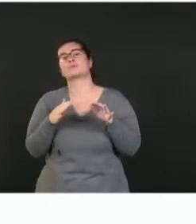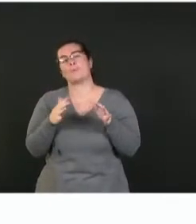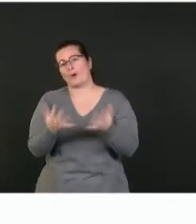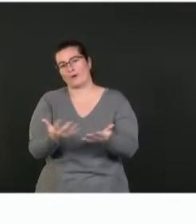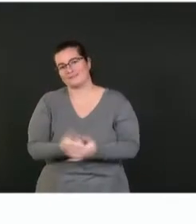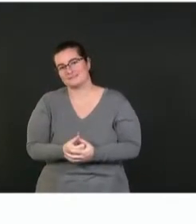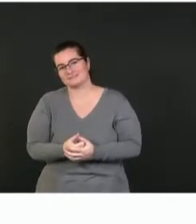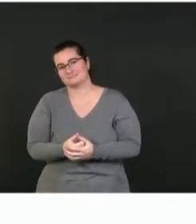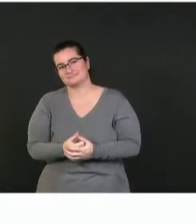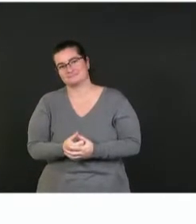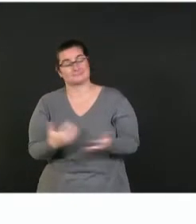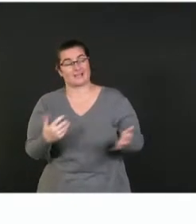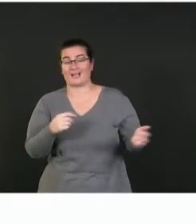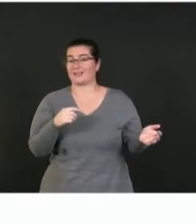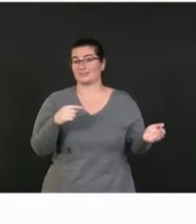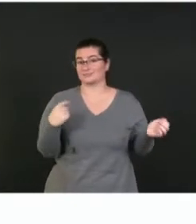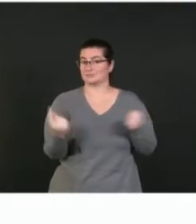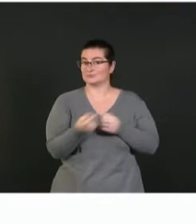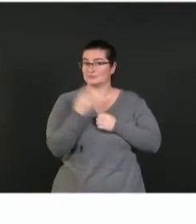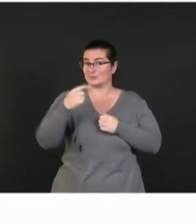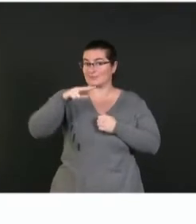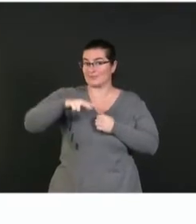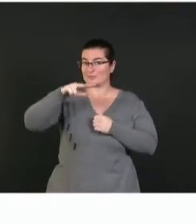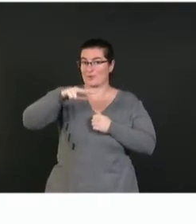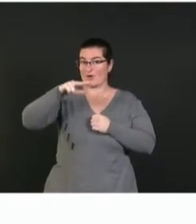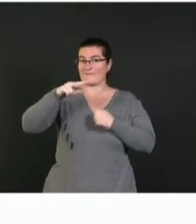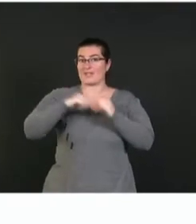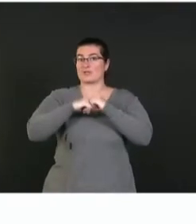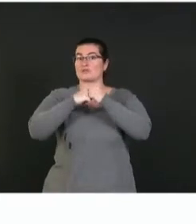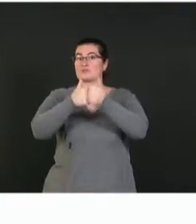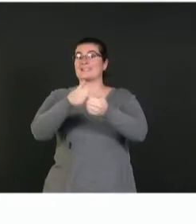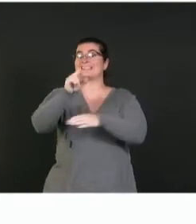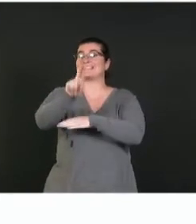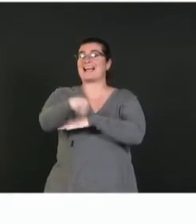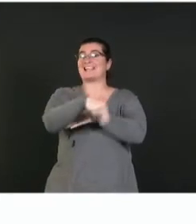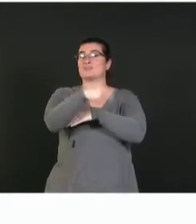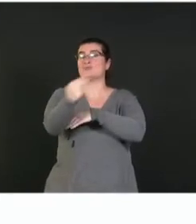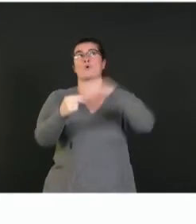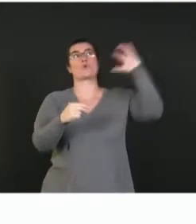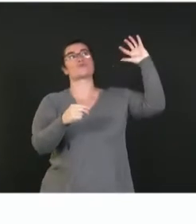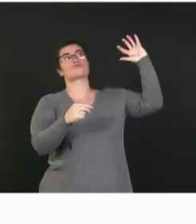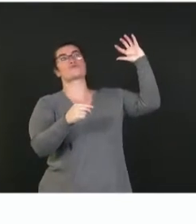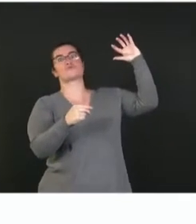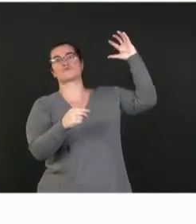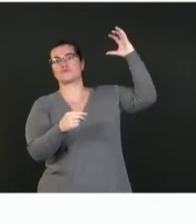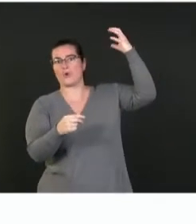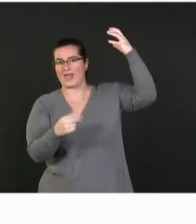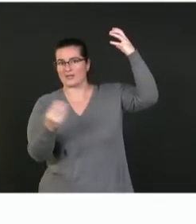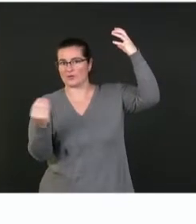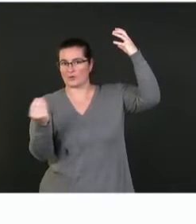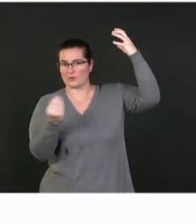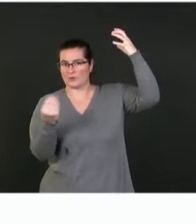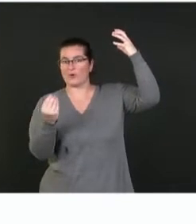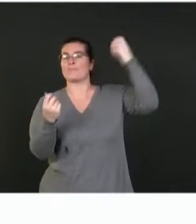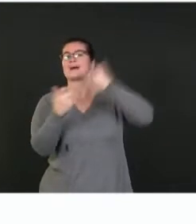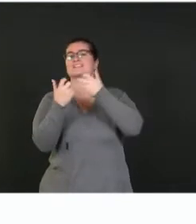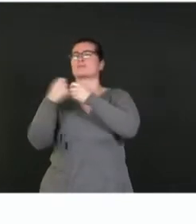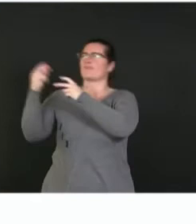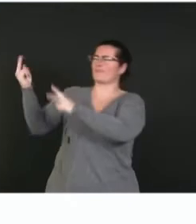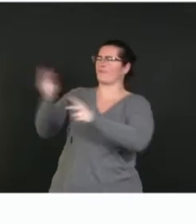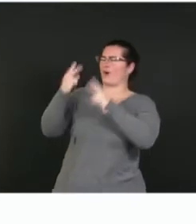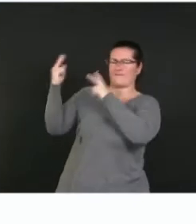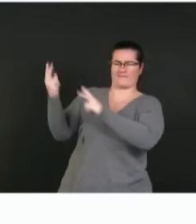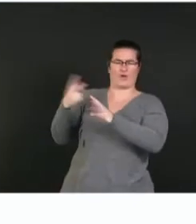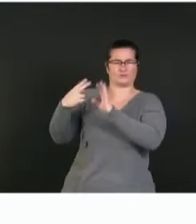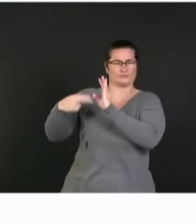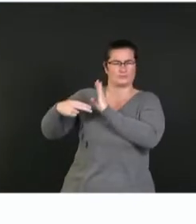comme tous les logements ont été orientés en fonction de la nature, c'est-à-dire en se protégeant des vents du nord, qui dans la